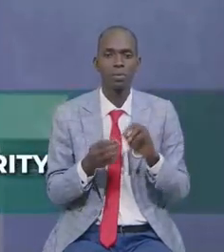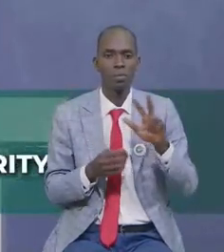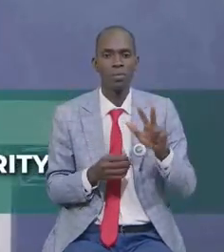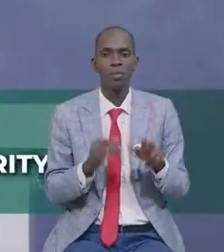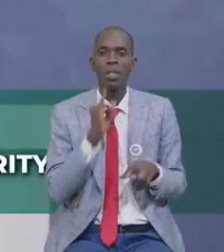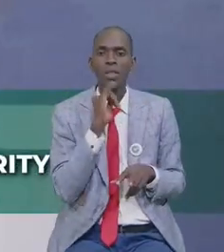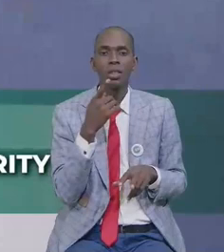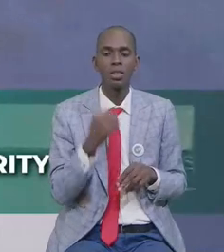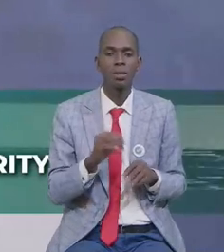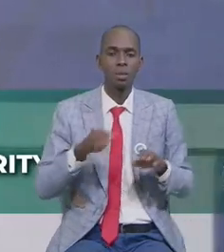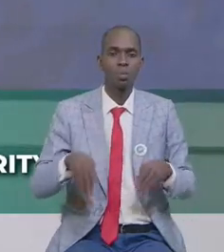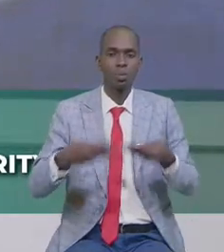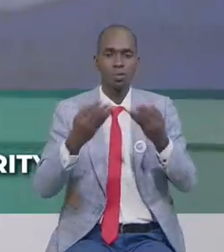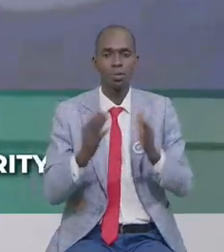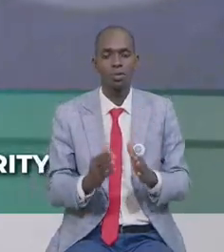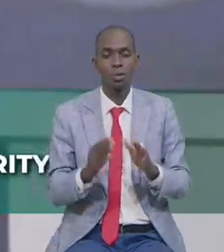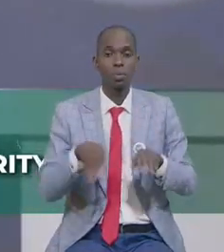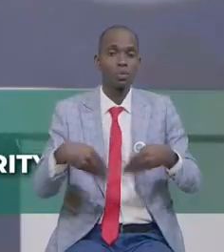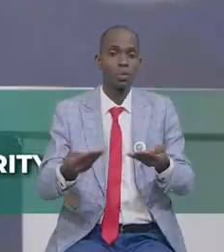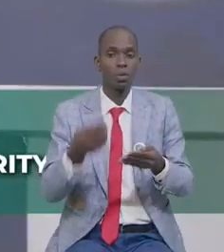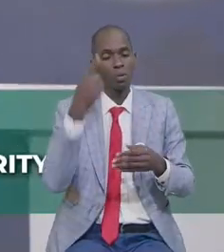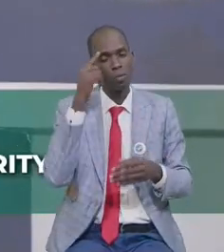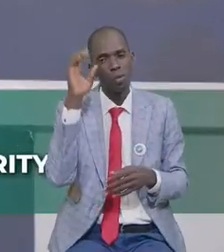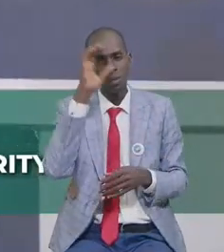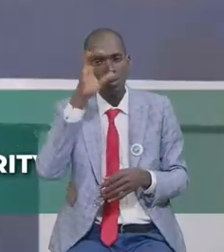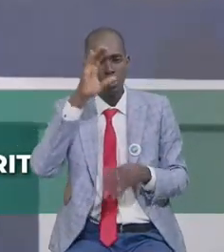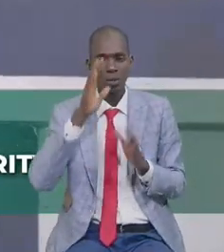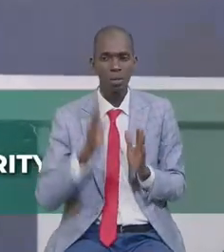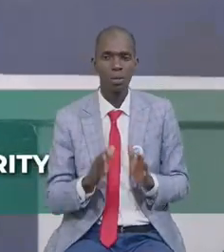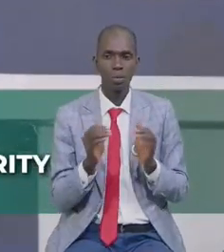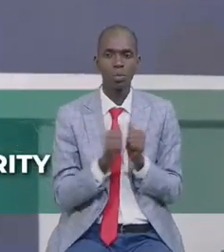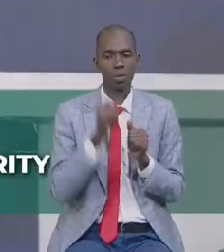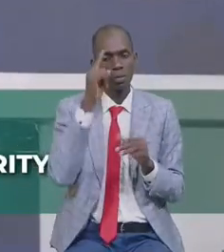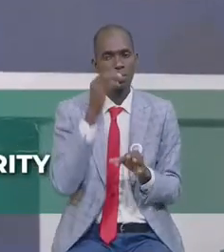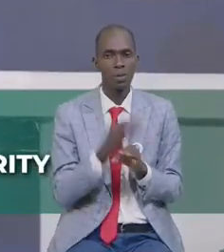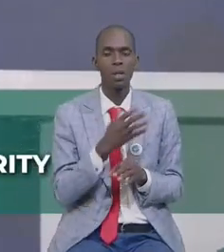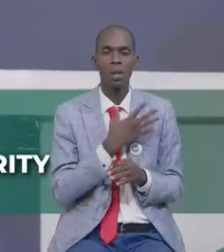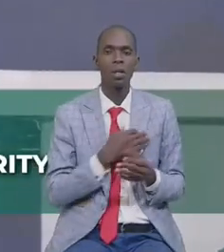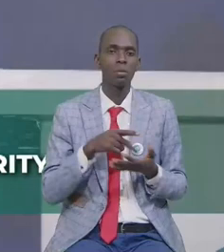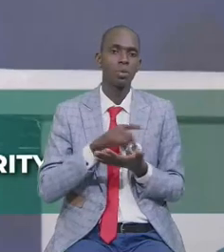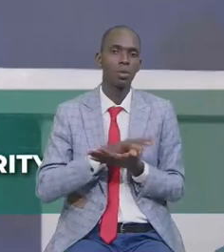c'est la provision pour les chercheurs avec foi et pureté.